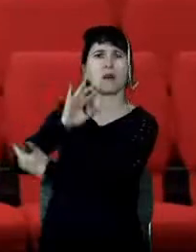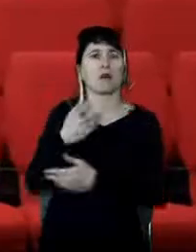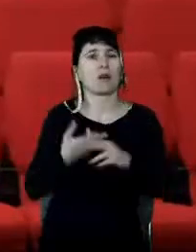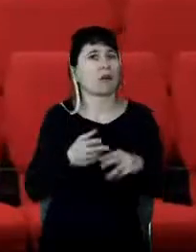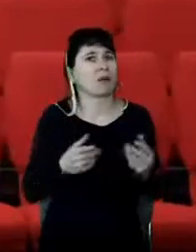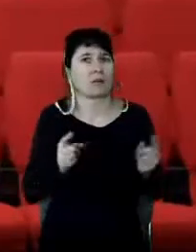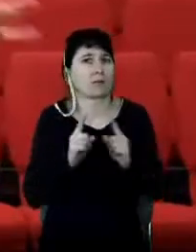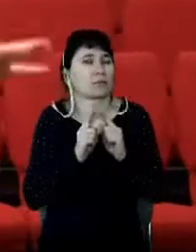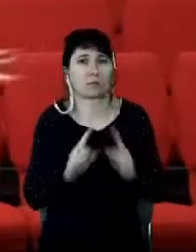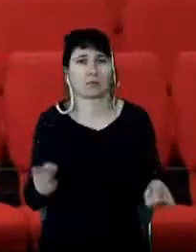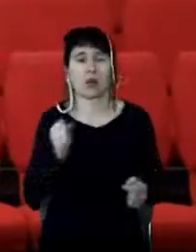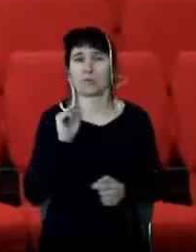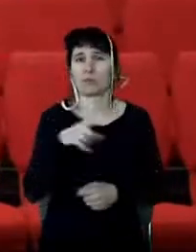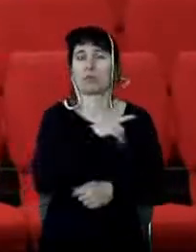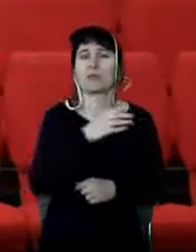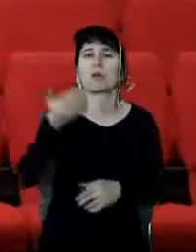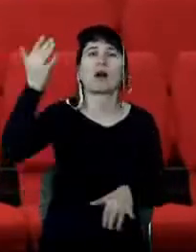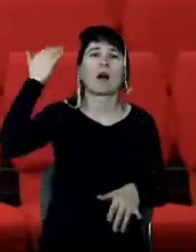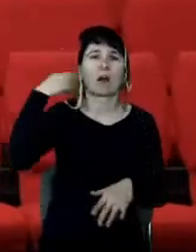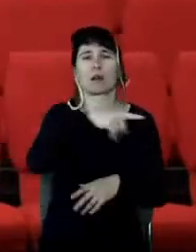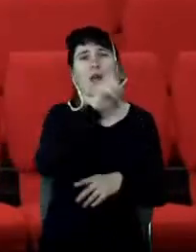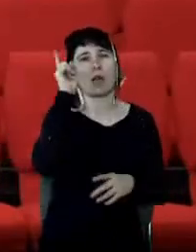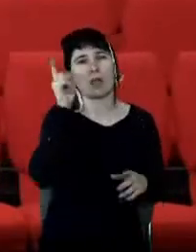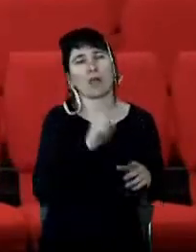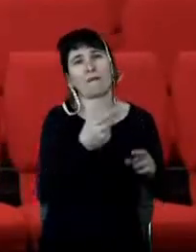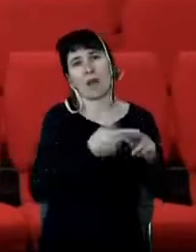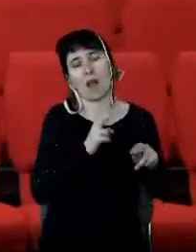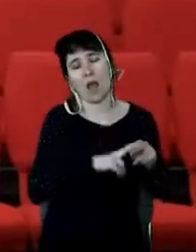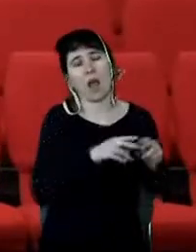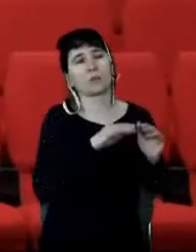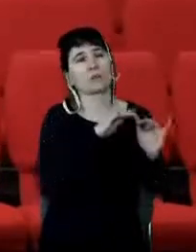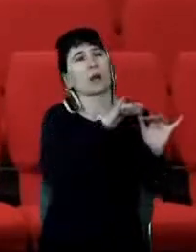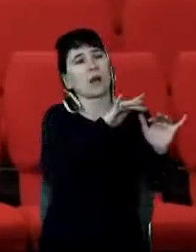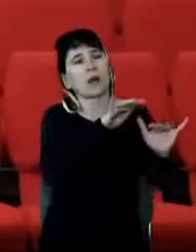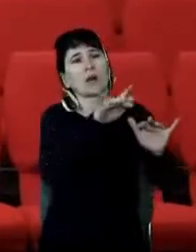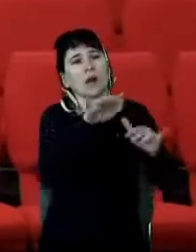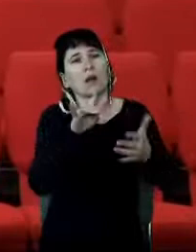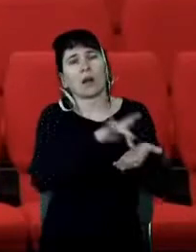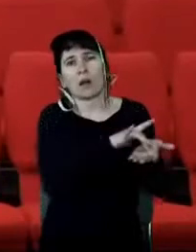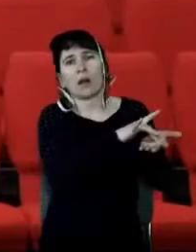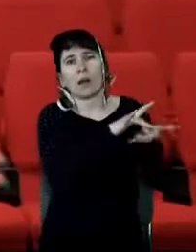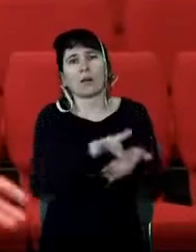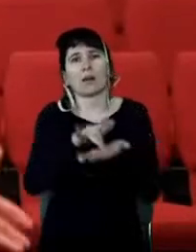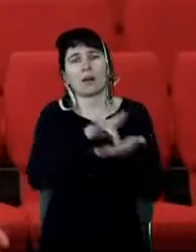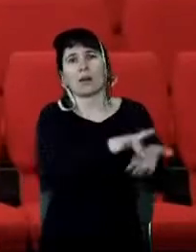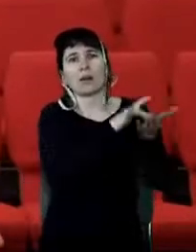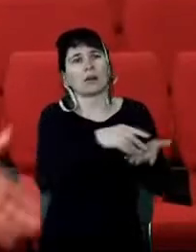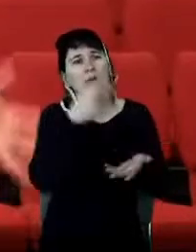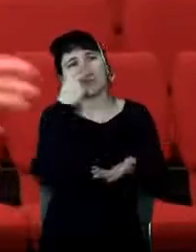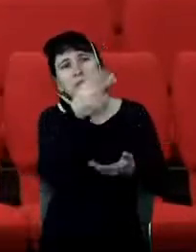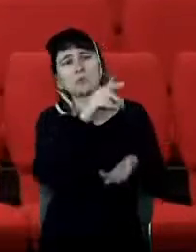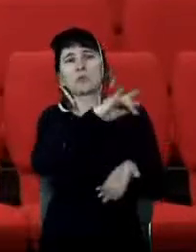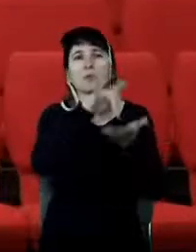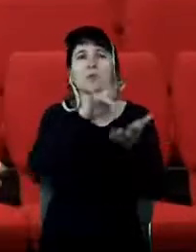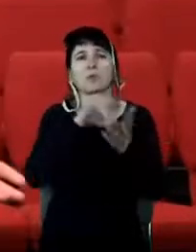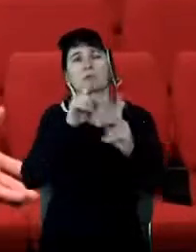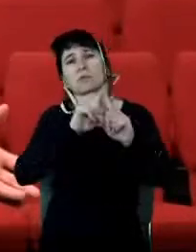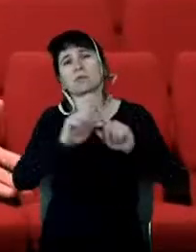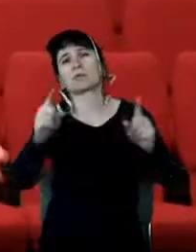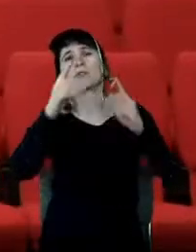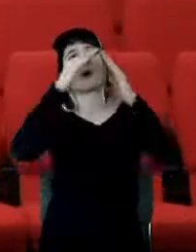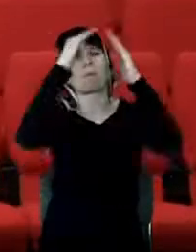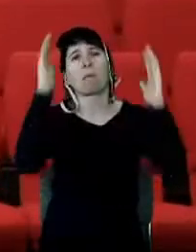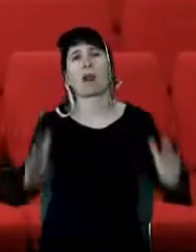різні поселення або племена там якісь, вони були просто укріплені, можливо, якийсь забор був невеличкий. Можливо, навіть його не було, просто